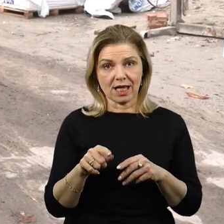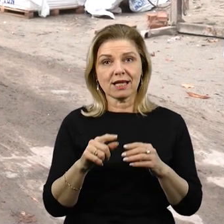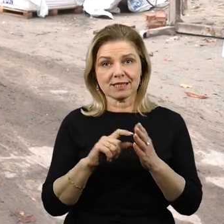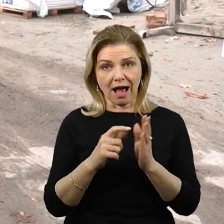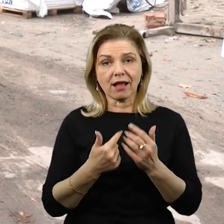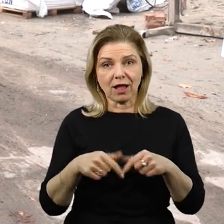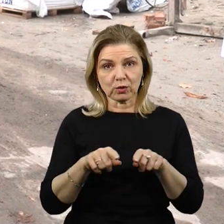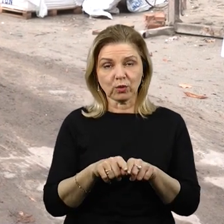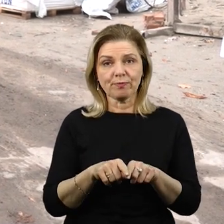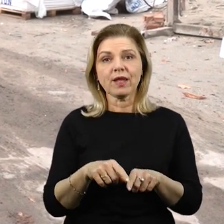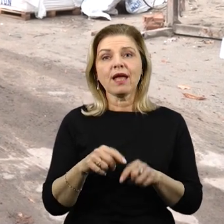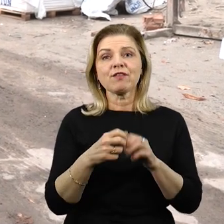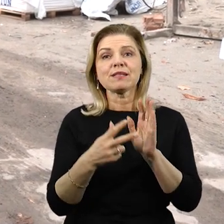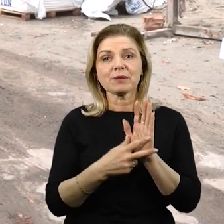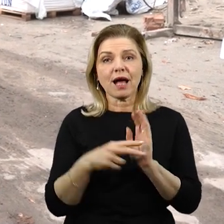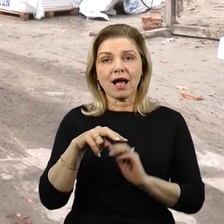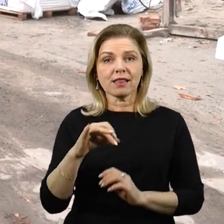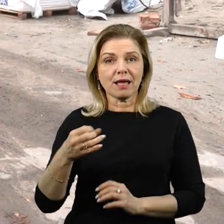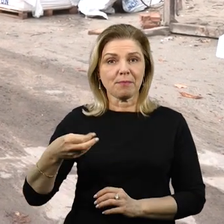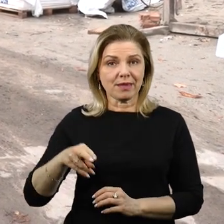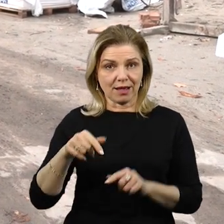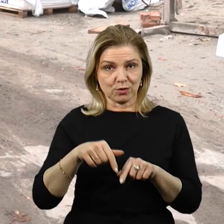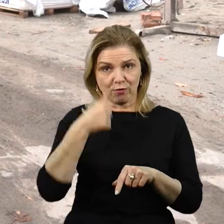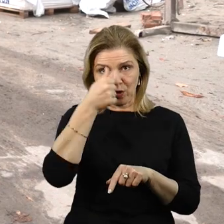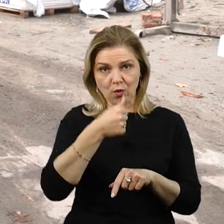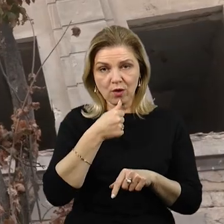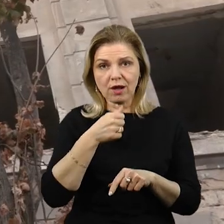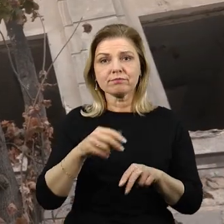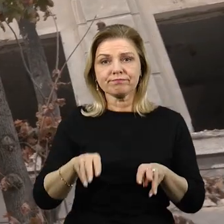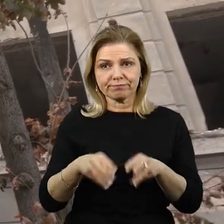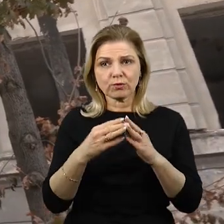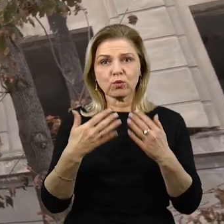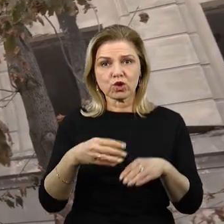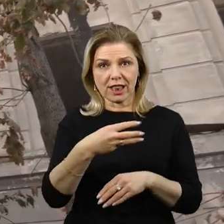року відновили на даний момент вже три